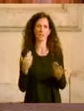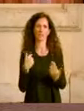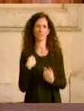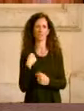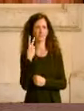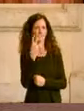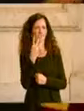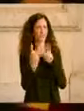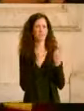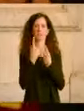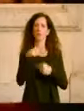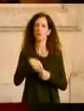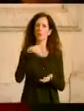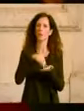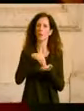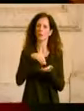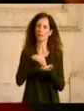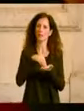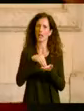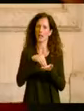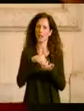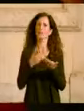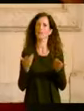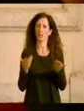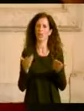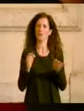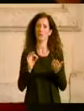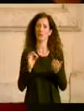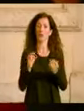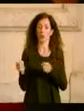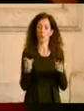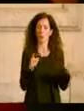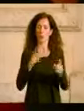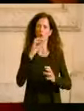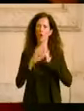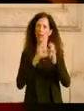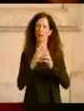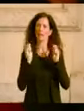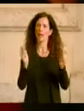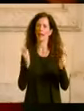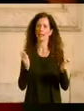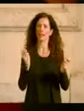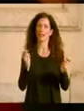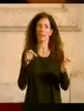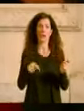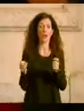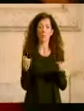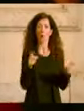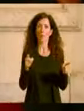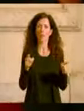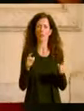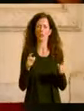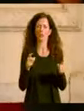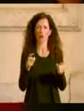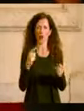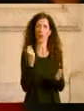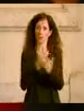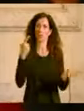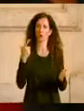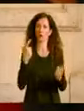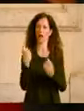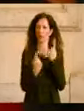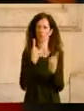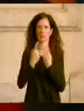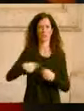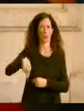rilevo per mettere l'accento sulla crisi dell'editoria in un momento in cui l'informazione è così importante. La domanda che volevo